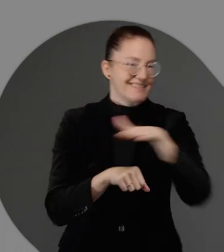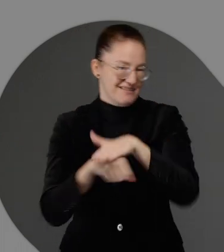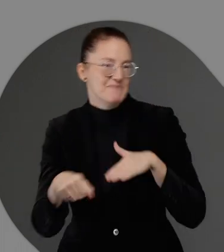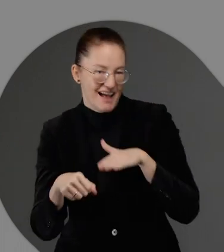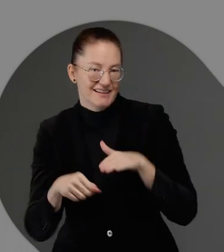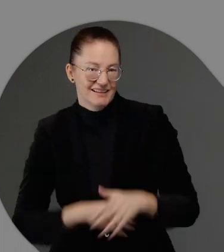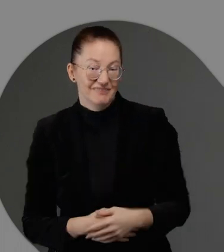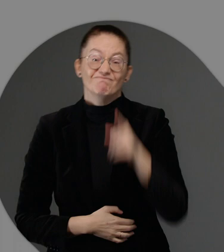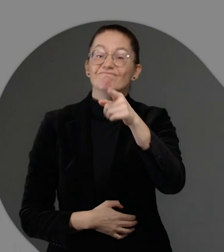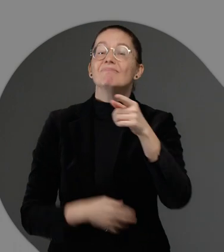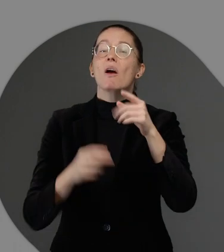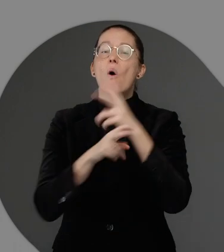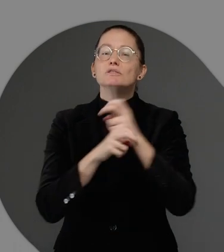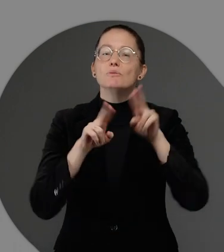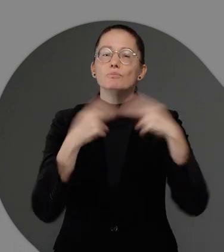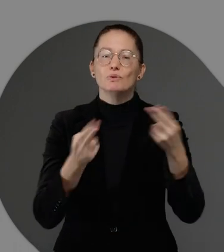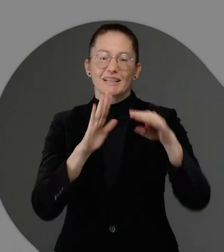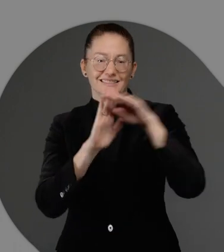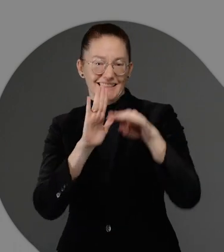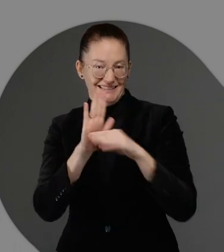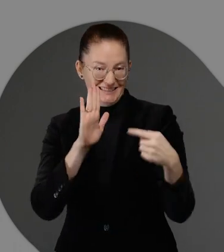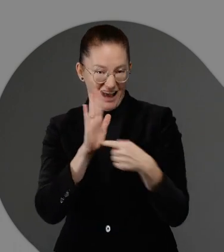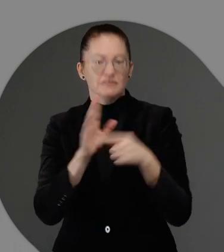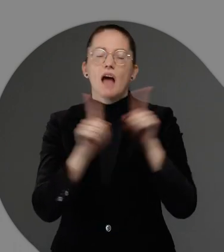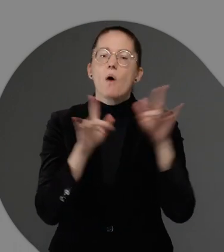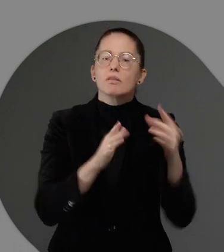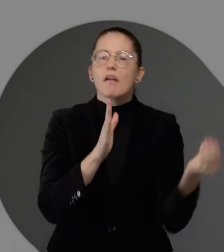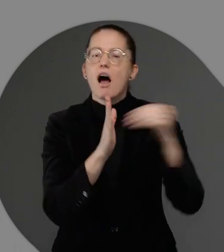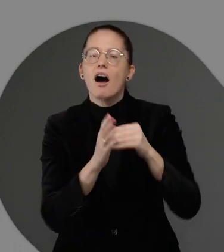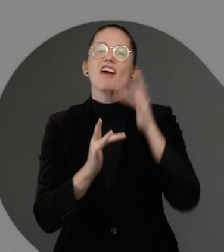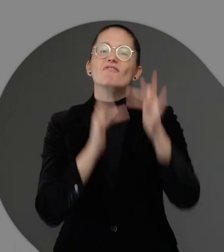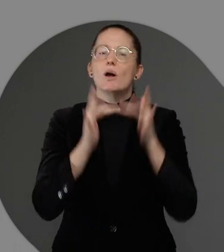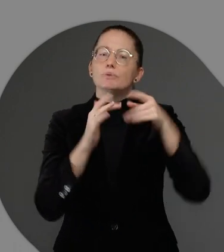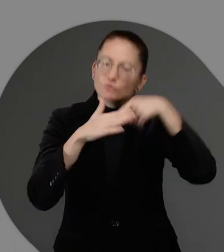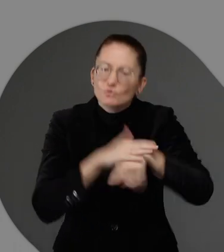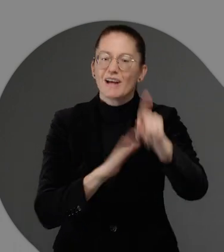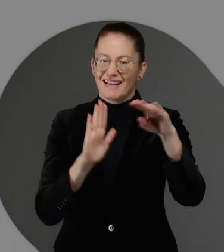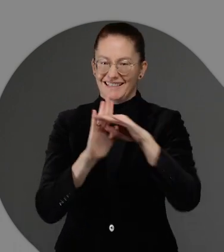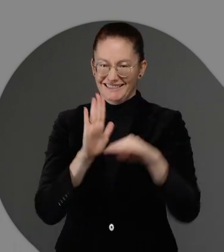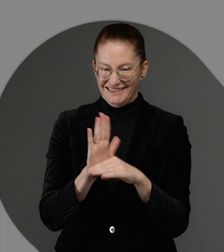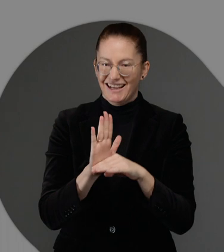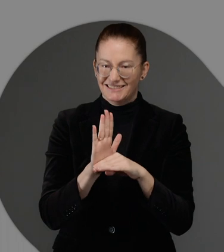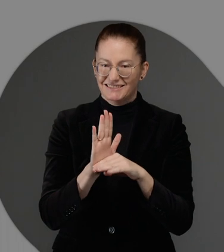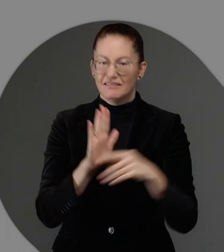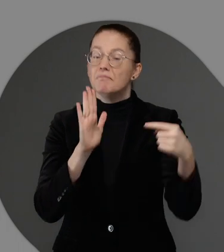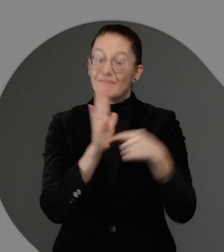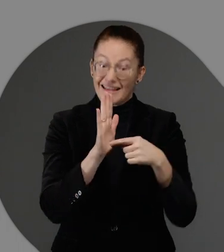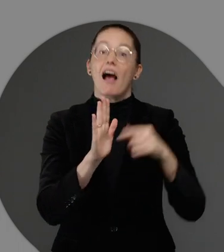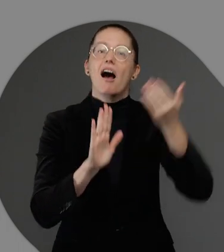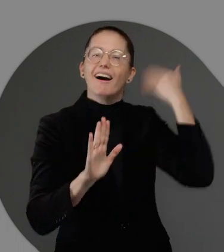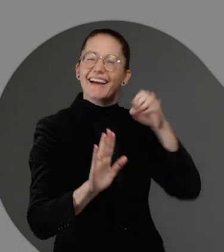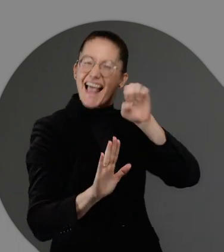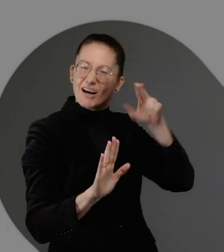Länder und die Gemeinden. Das österreichische Bundesgesetz dazu ist das Webzugänglichkeitsgesetz, abgekürzt